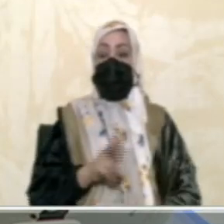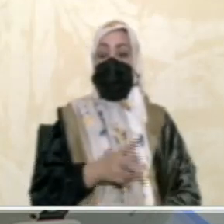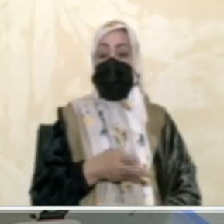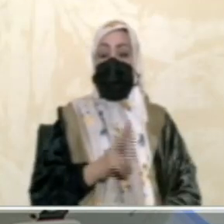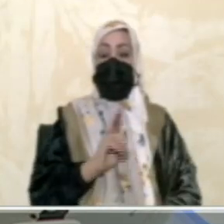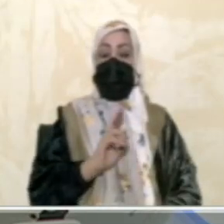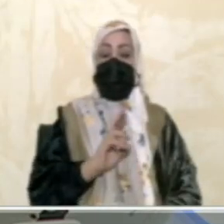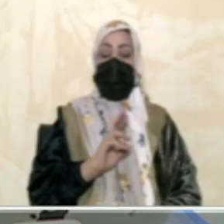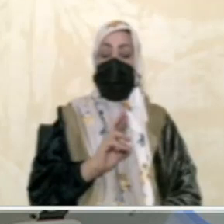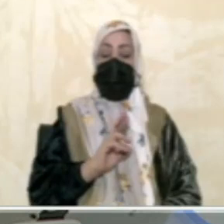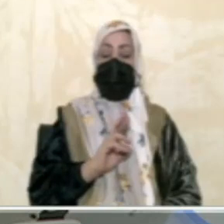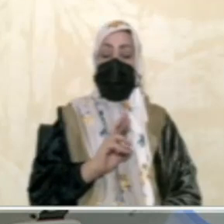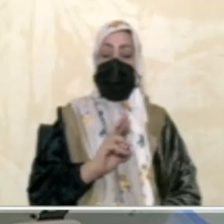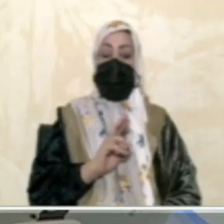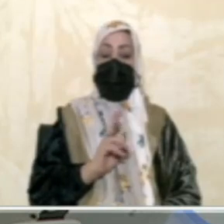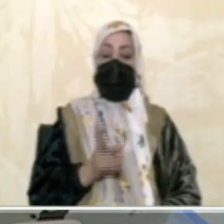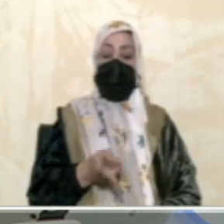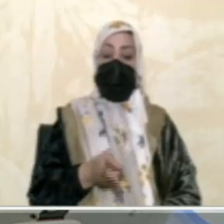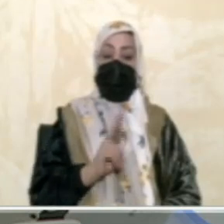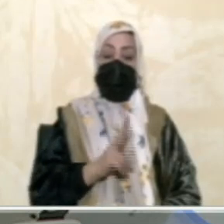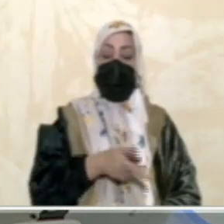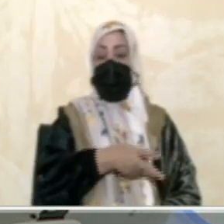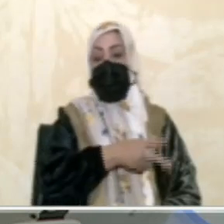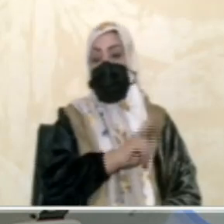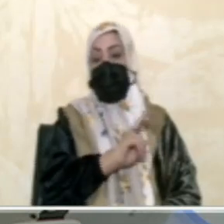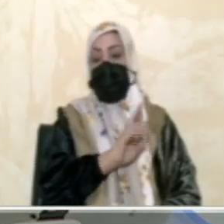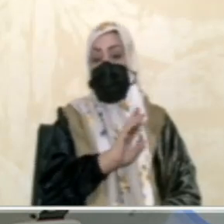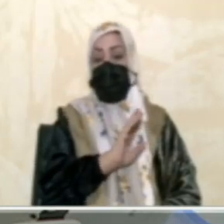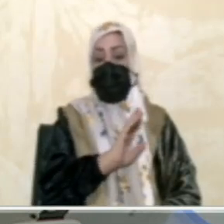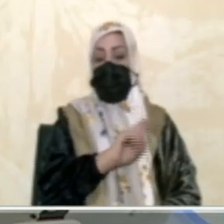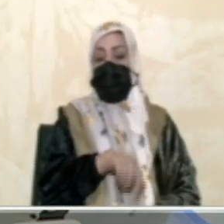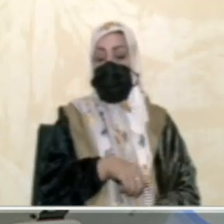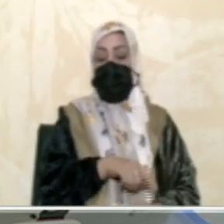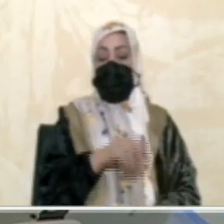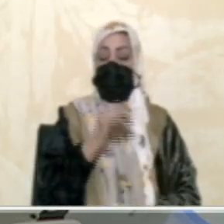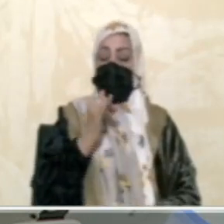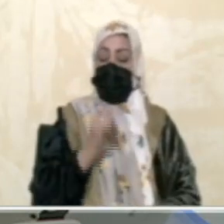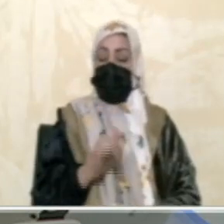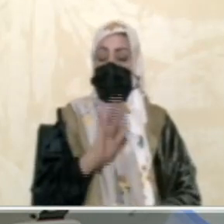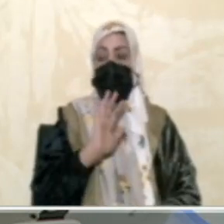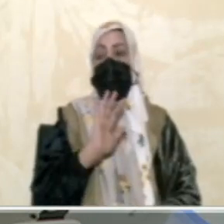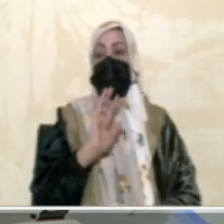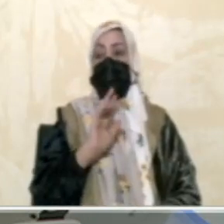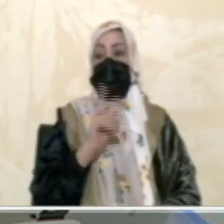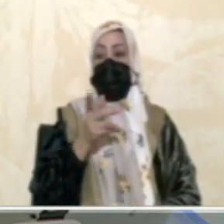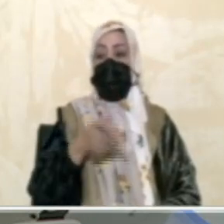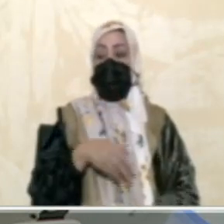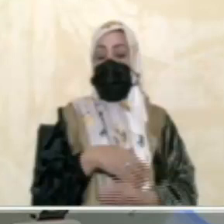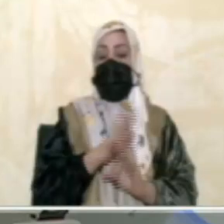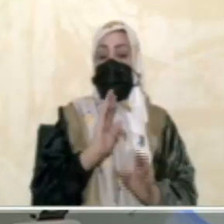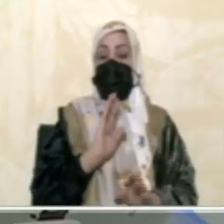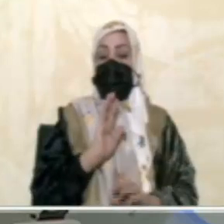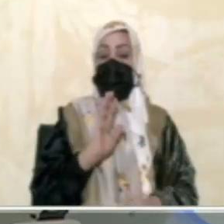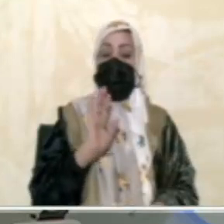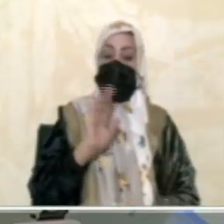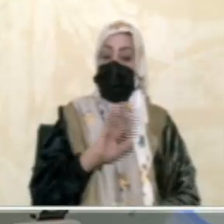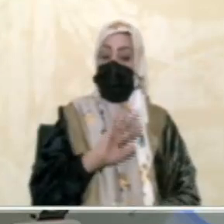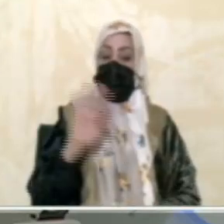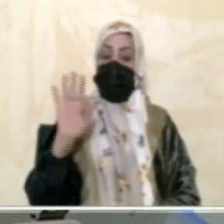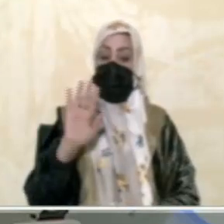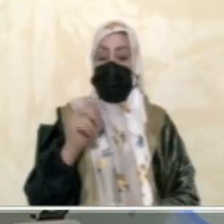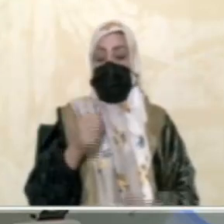ساعه ووجدت لا مفر حينئذ مثلا من النهار خلاص فالامر ما ذكرت اما اذا كان بالامكان